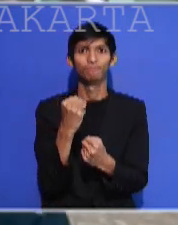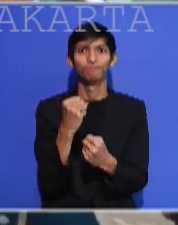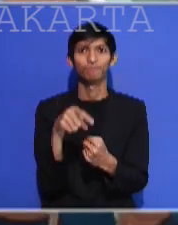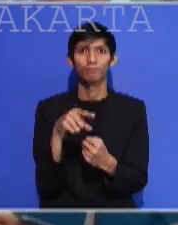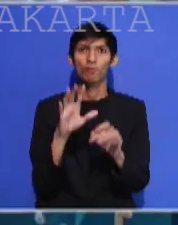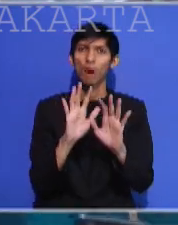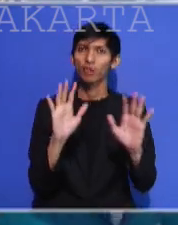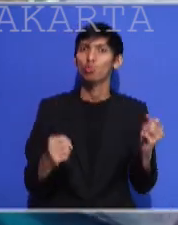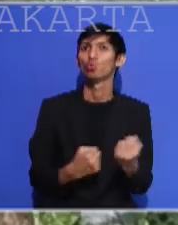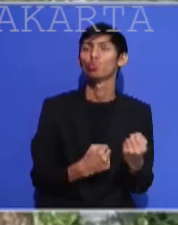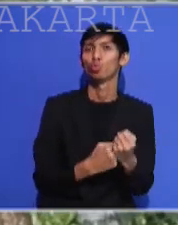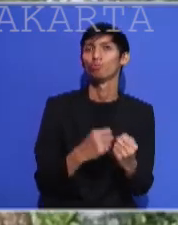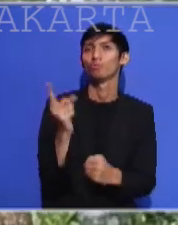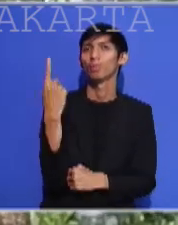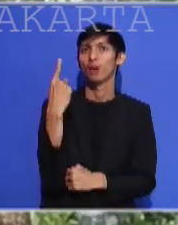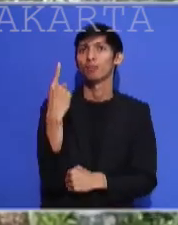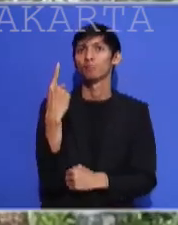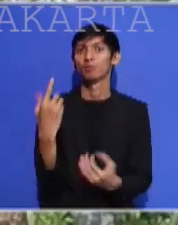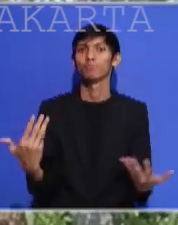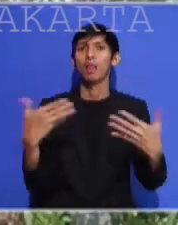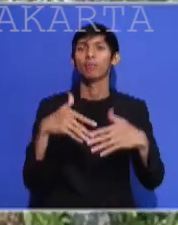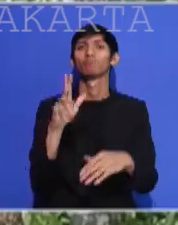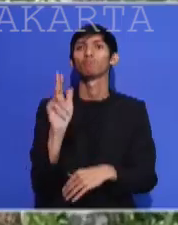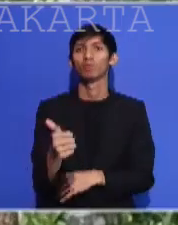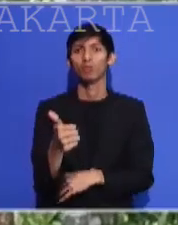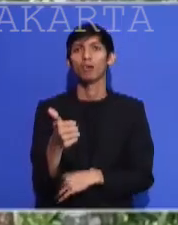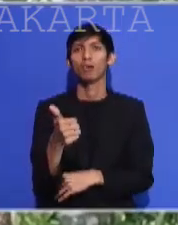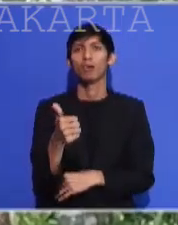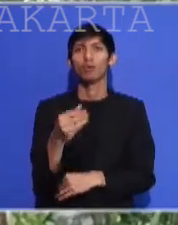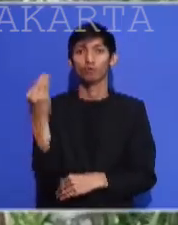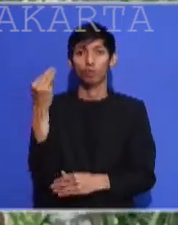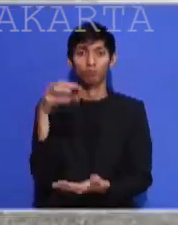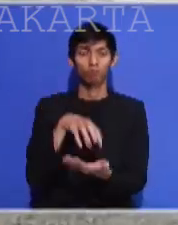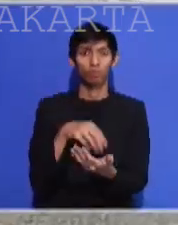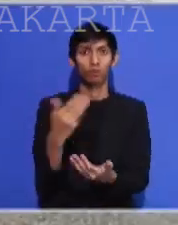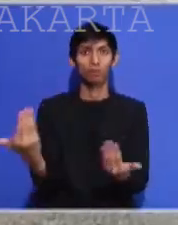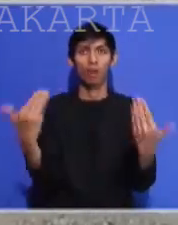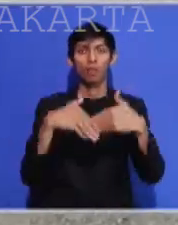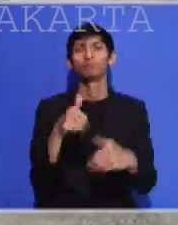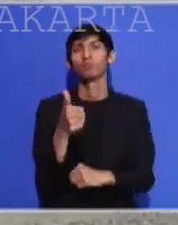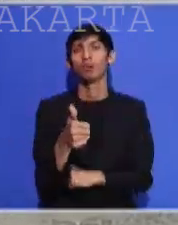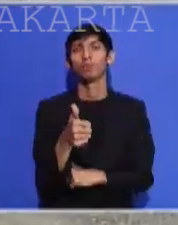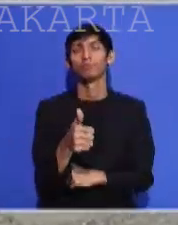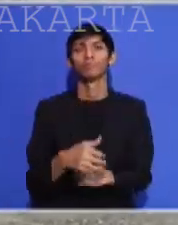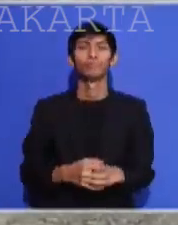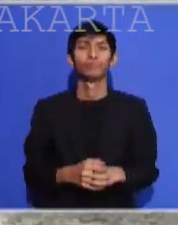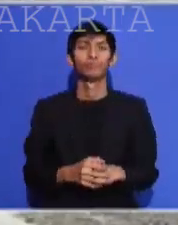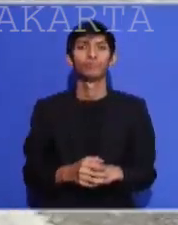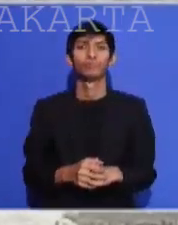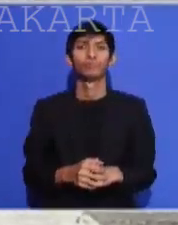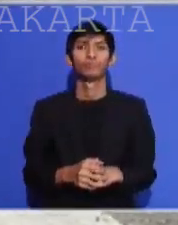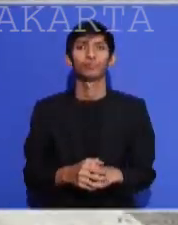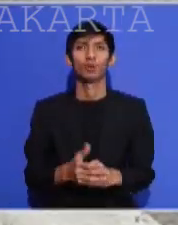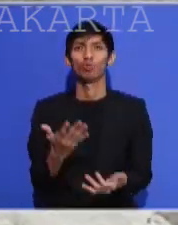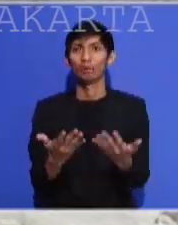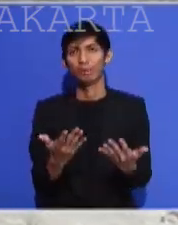pihak-pihak terkait demi mengembalikan tren kunjungan wisatawan di kawasan puncak Suroloyo ini diantaranya dengan menggelar event besar